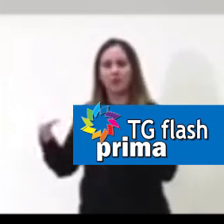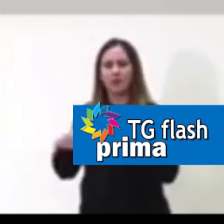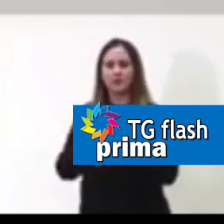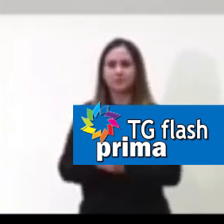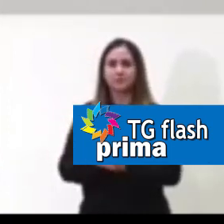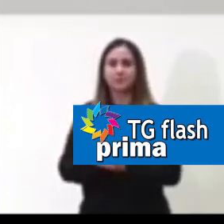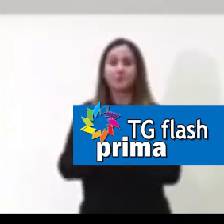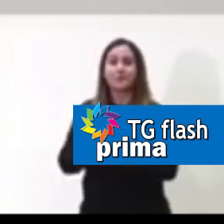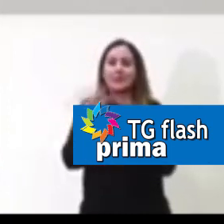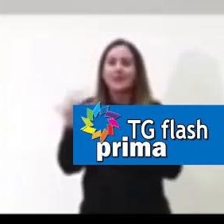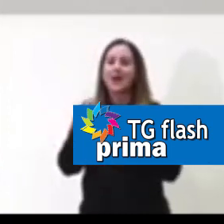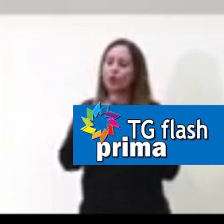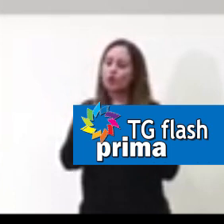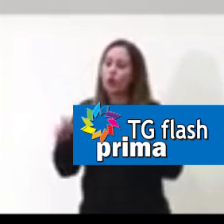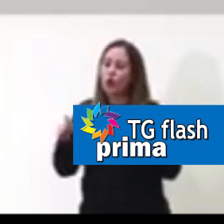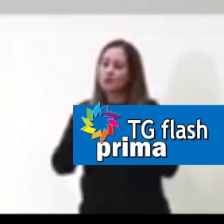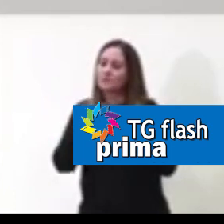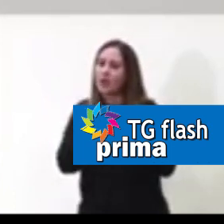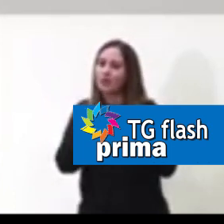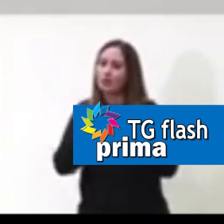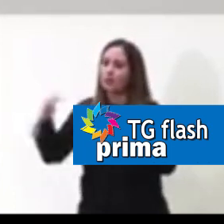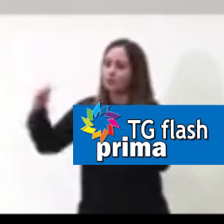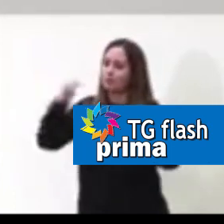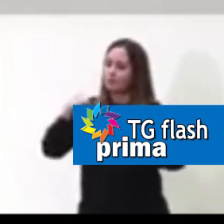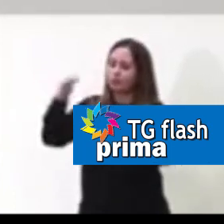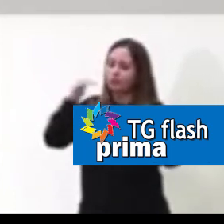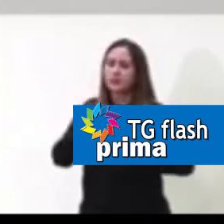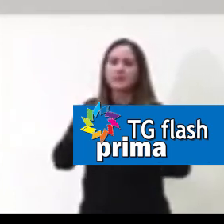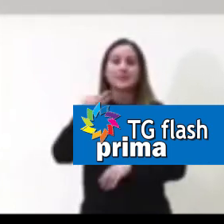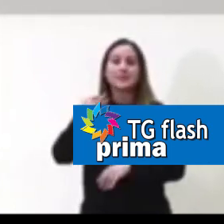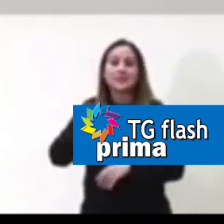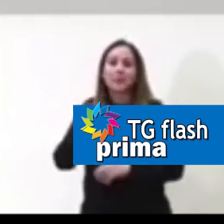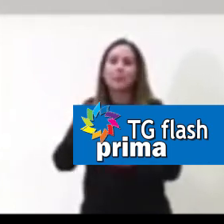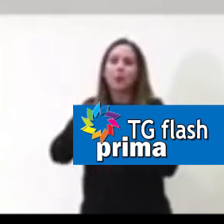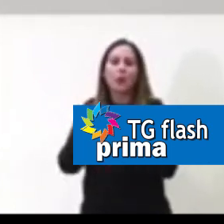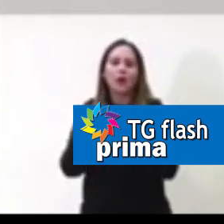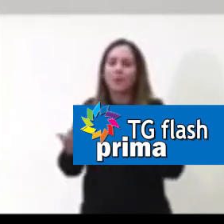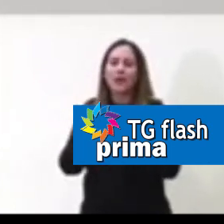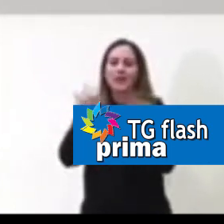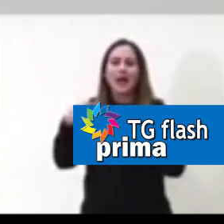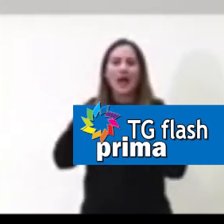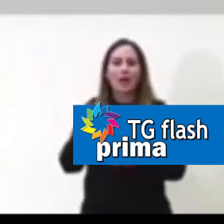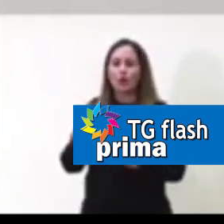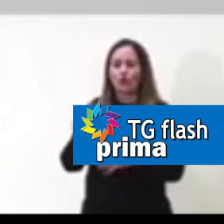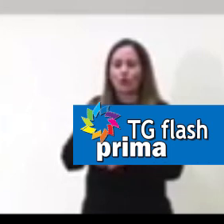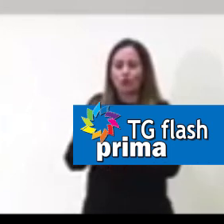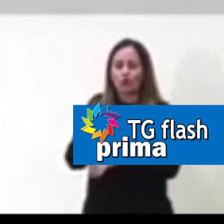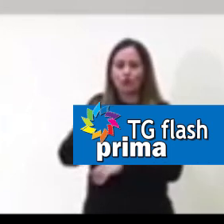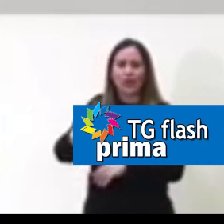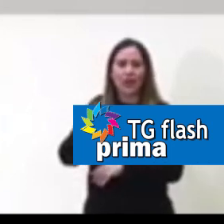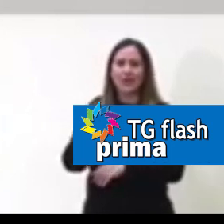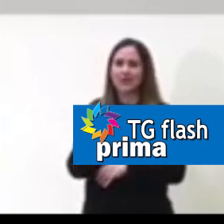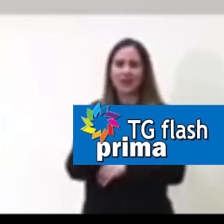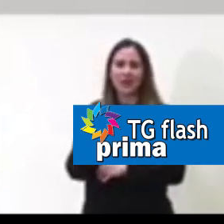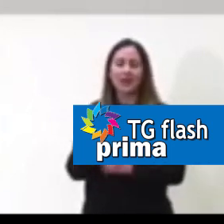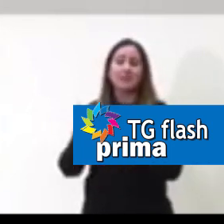L'approvvigionamento naturalmente è sempre un problema, insomma, dei vaccini, perché non dipende da noi, dipende dalle ditte che producono i vaccini. Per ora